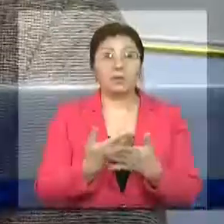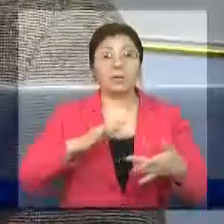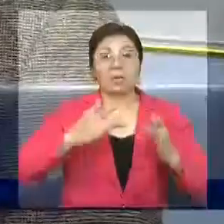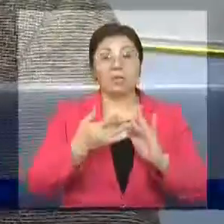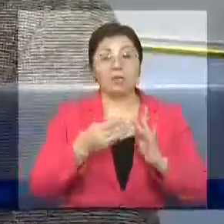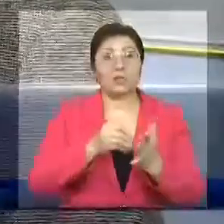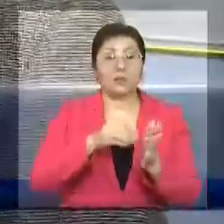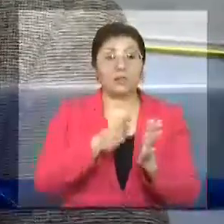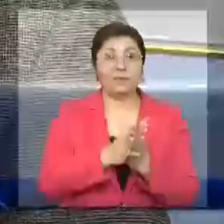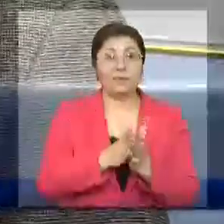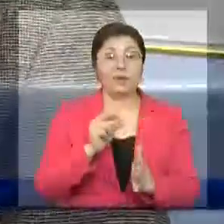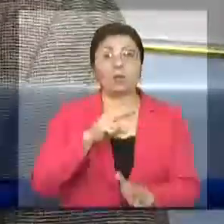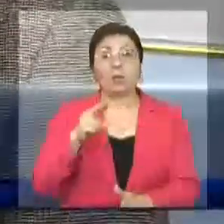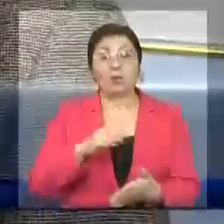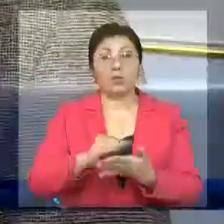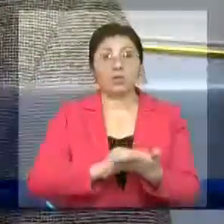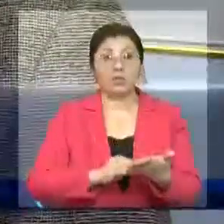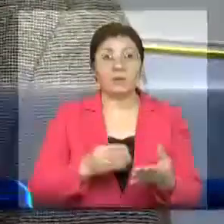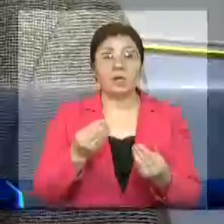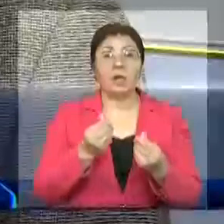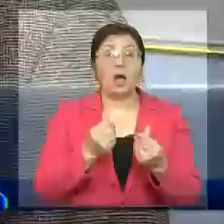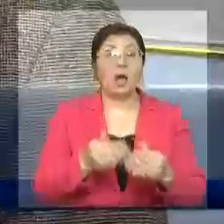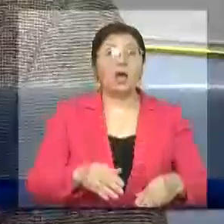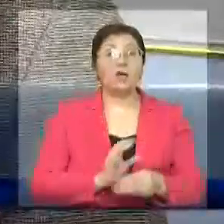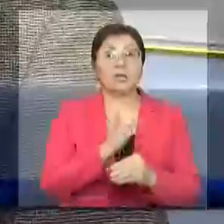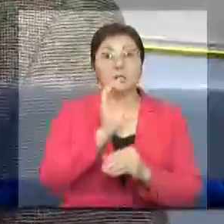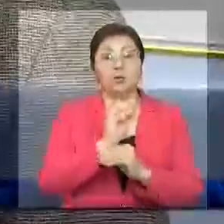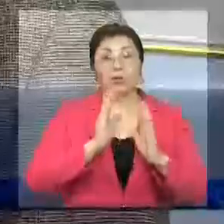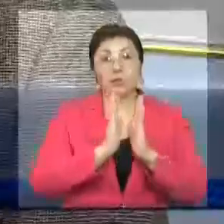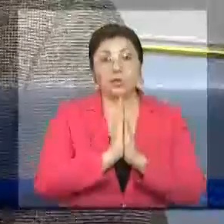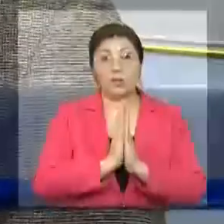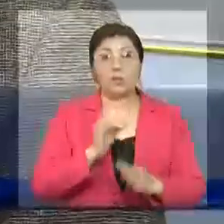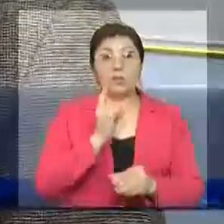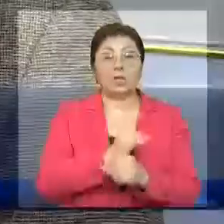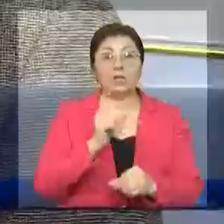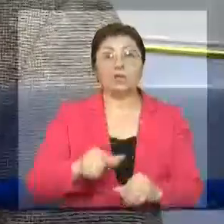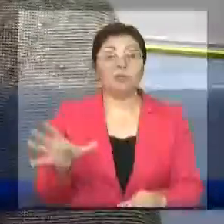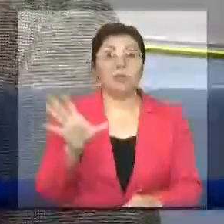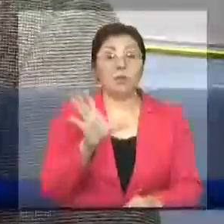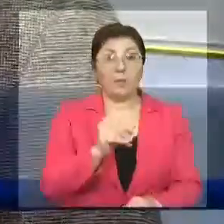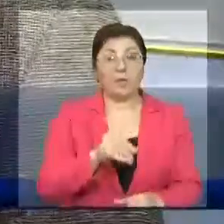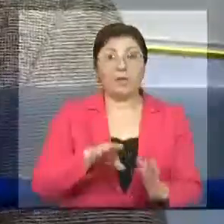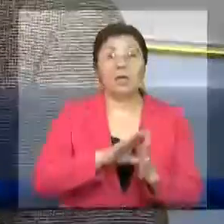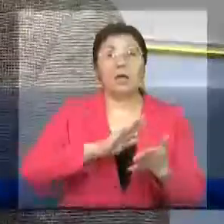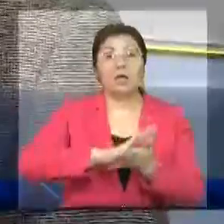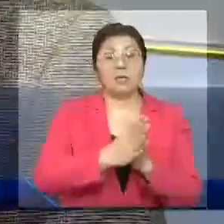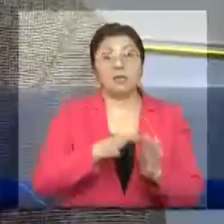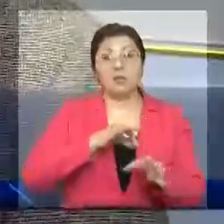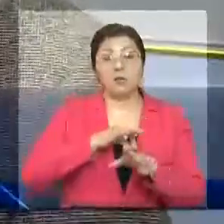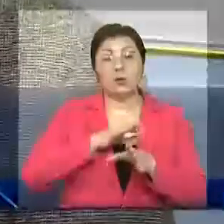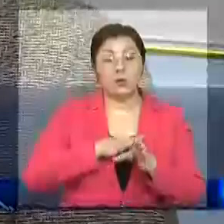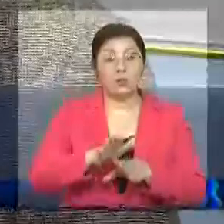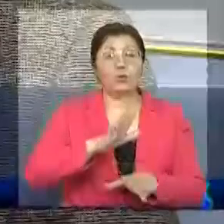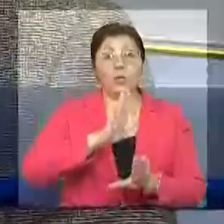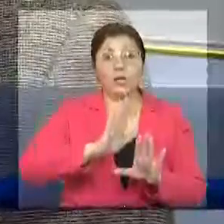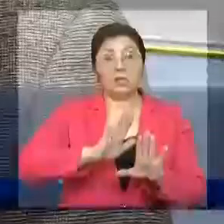ұсынылып және кодты жазып, қолма-қол ақша жіберуді сұраған. Алаяқтардың барлық шарттарын орындағаннан кейін